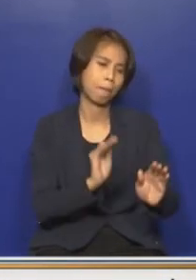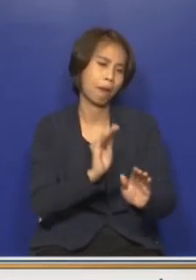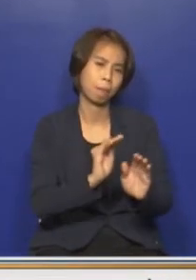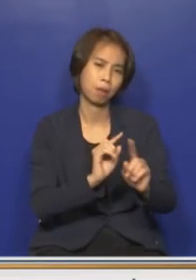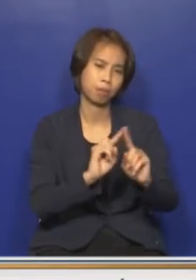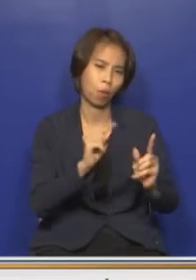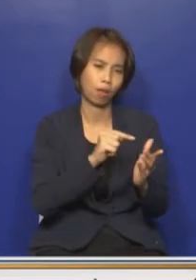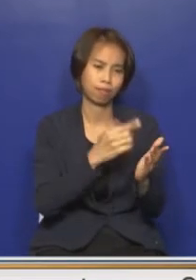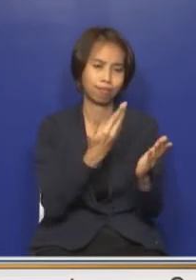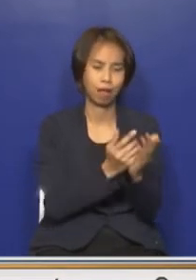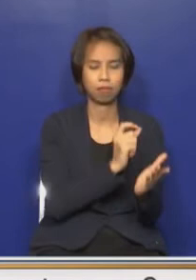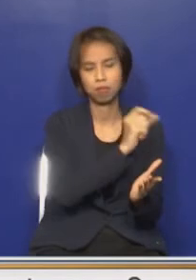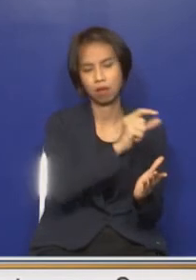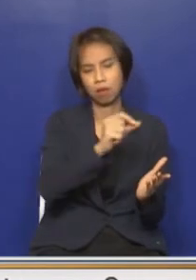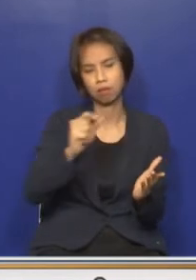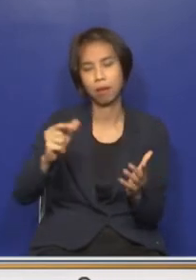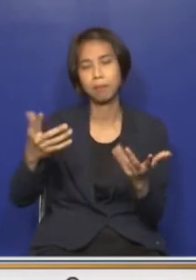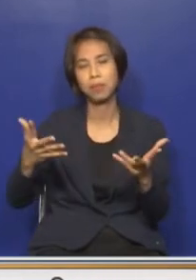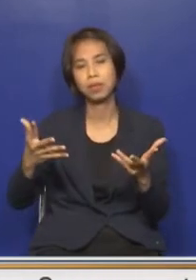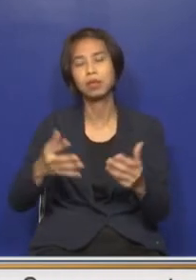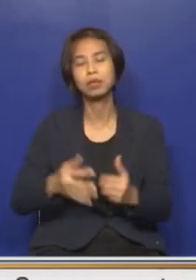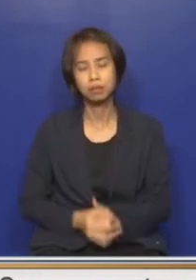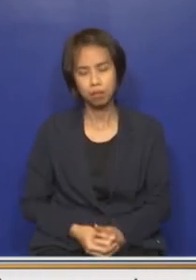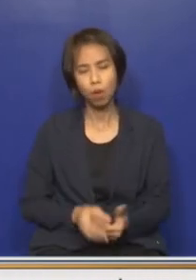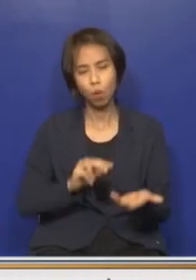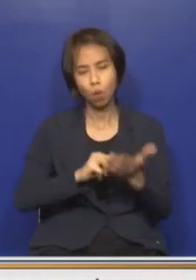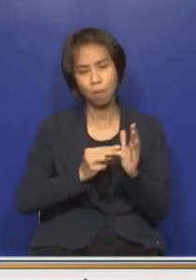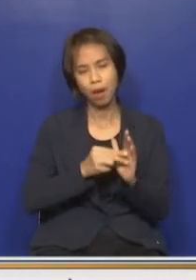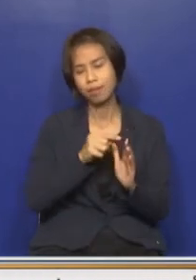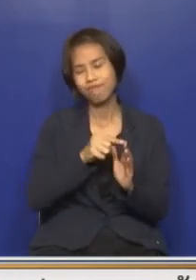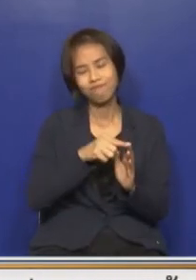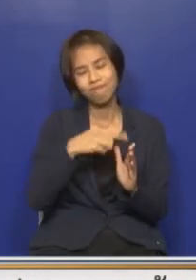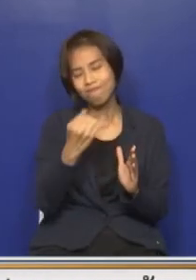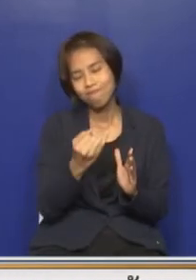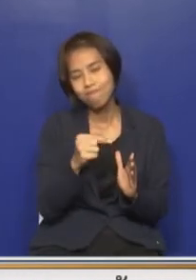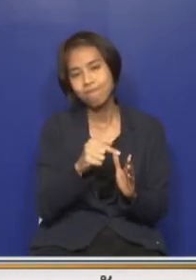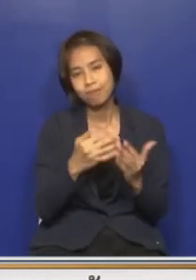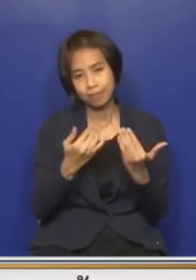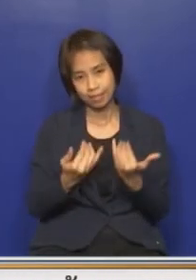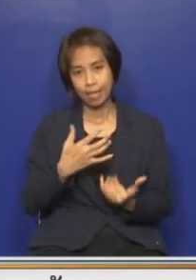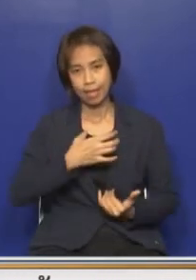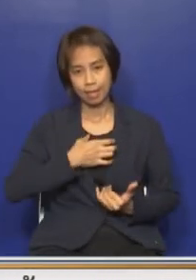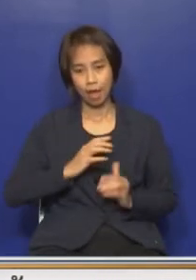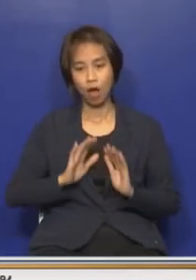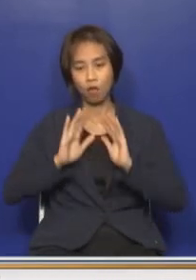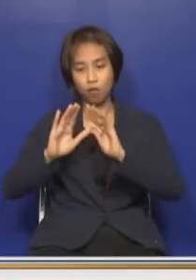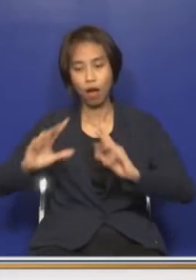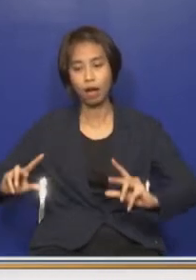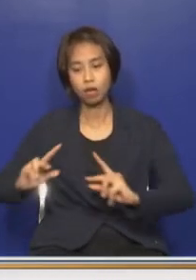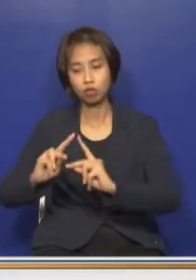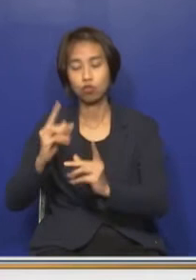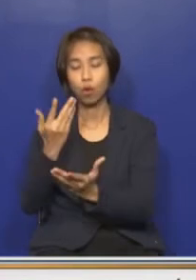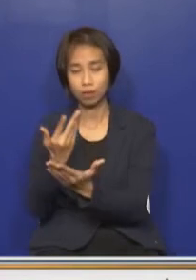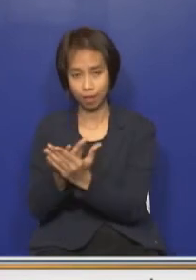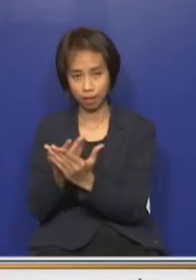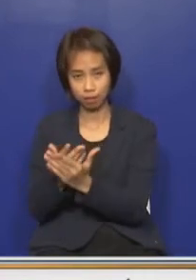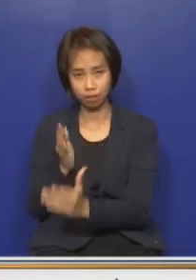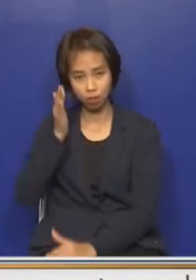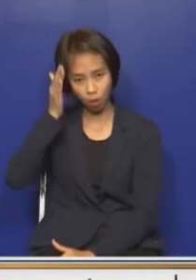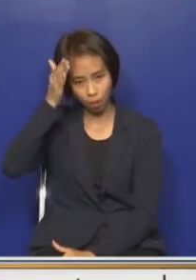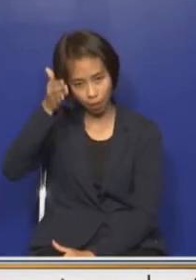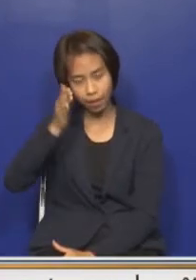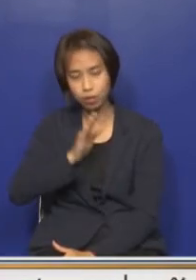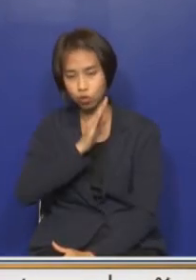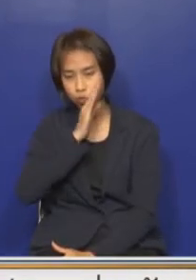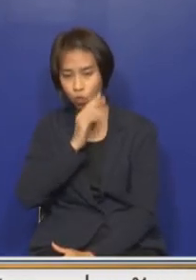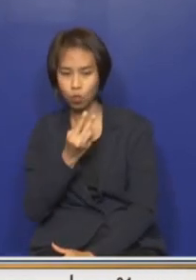ระบบที่ไม่มีประสิทธิภาพเพราะฉะนั้นสิ่งที่อยากจะขอฝากทางกระทรวงการคลังนะครับว่าจากนี้ไปเนี่ยเวลาท่านดูฐานะ